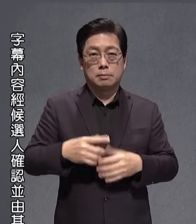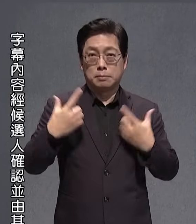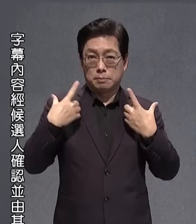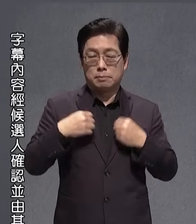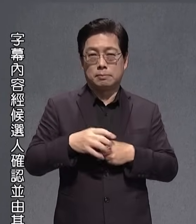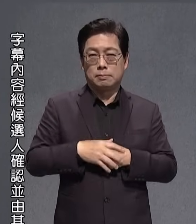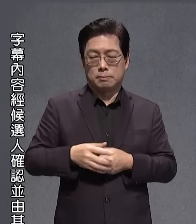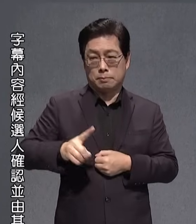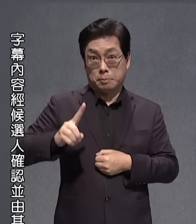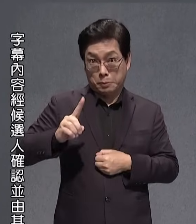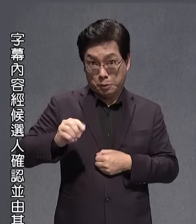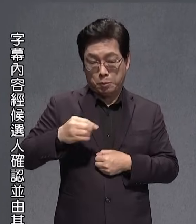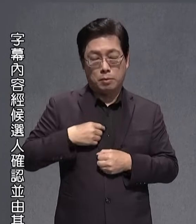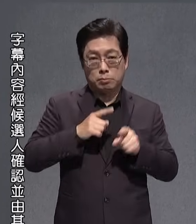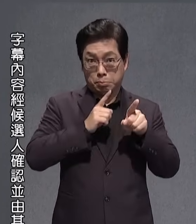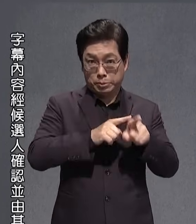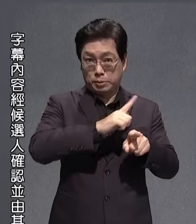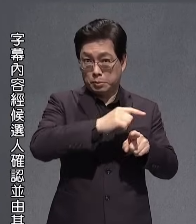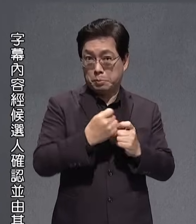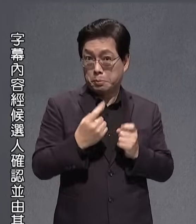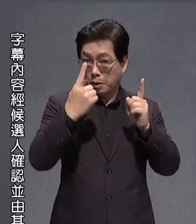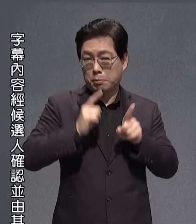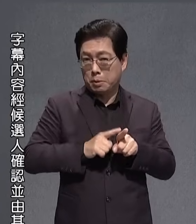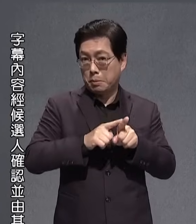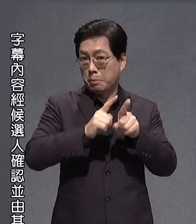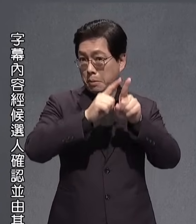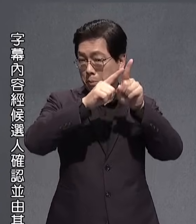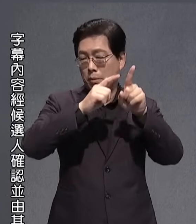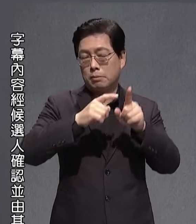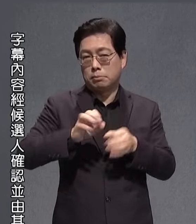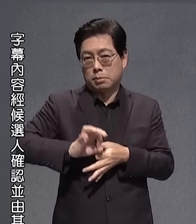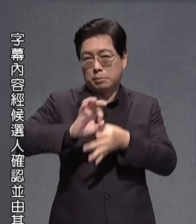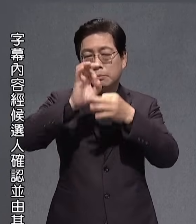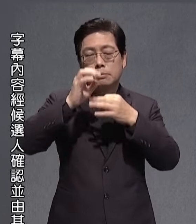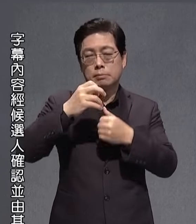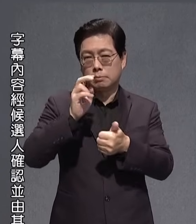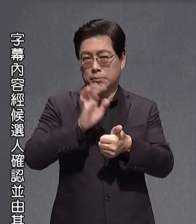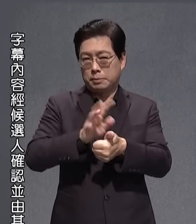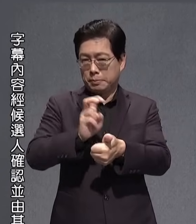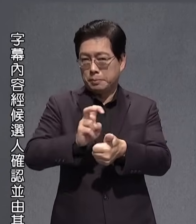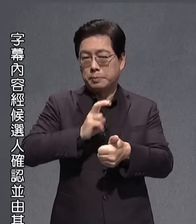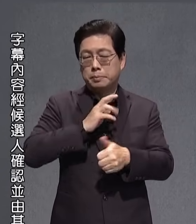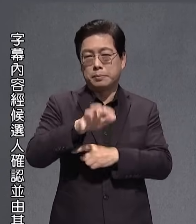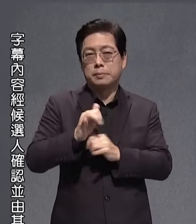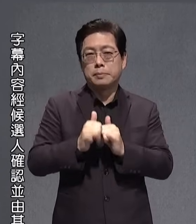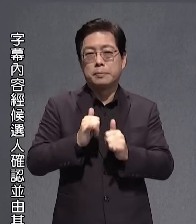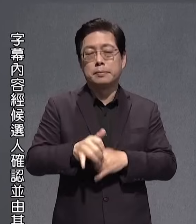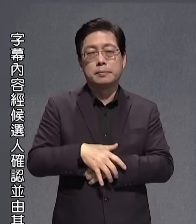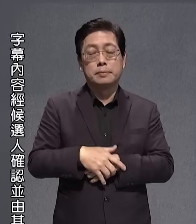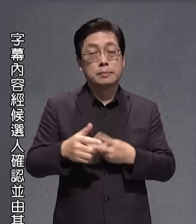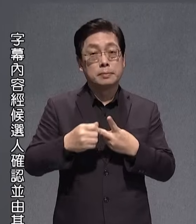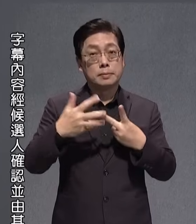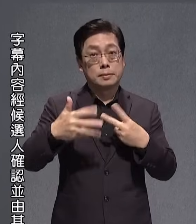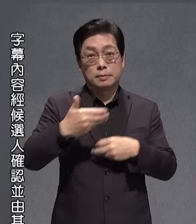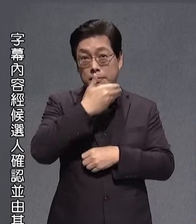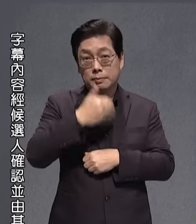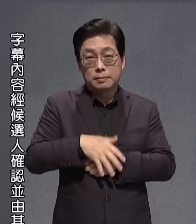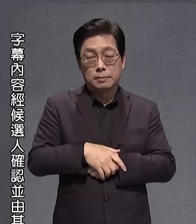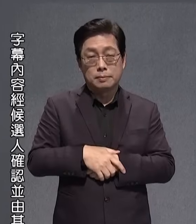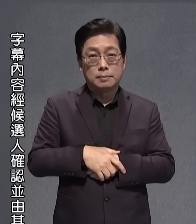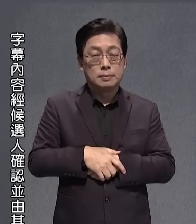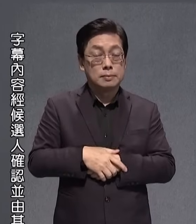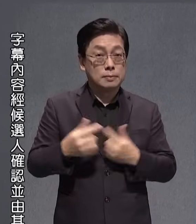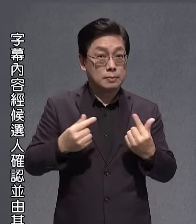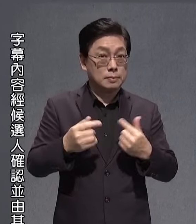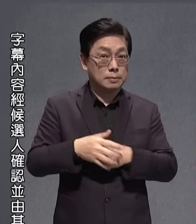班开始随着物价飙涨来照顾咱的农民。注意呢，中央惯